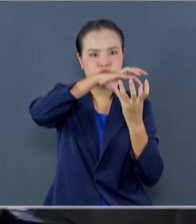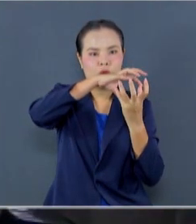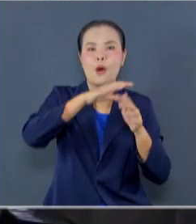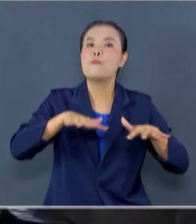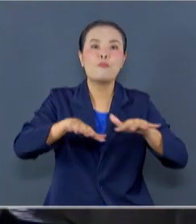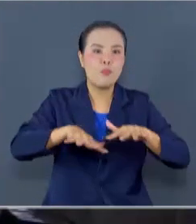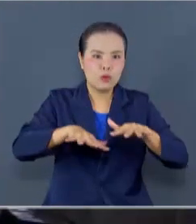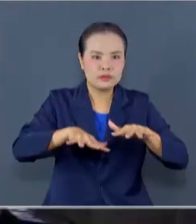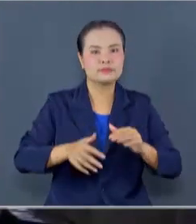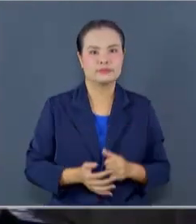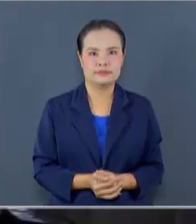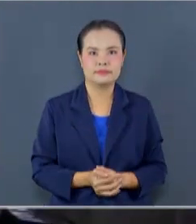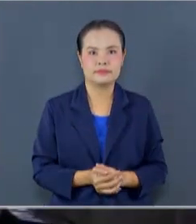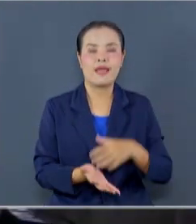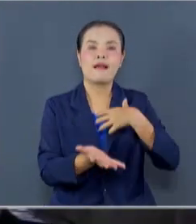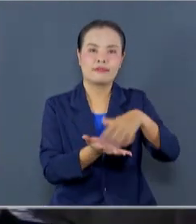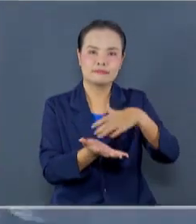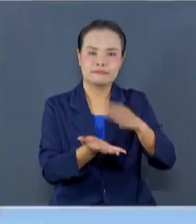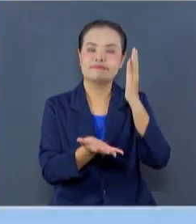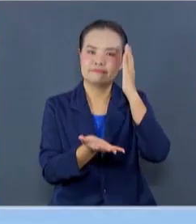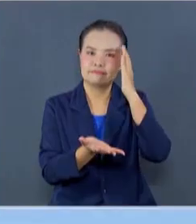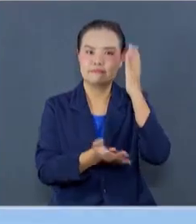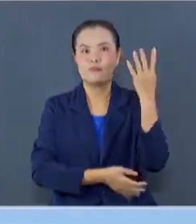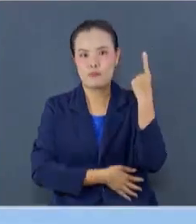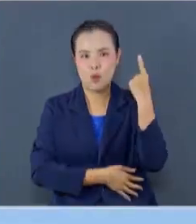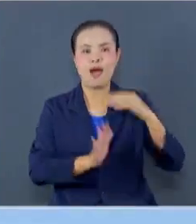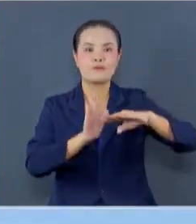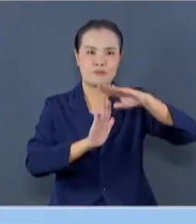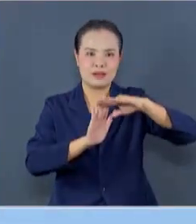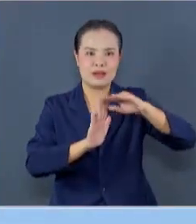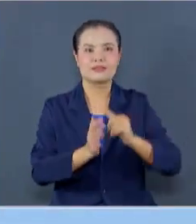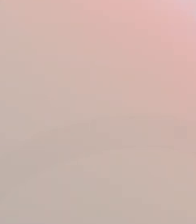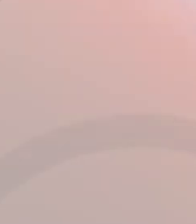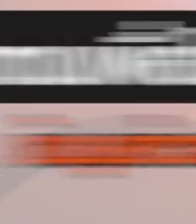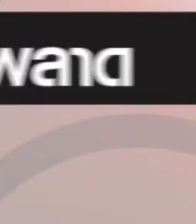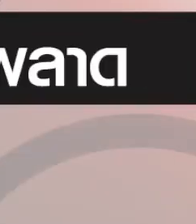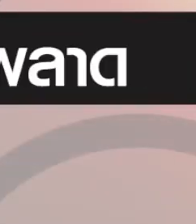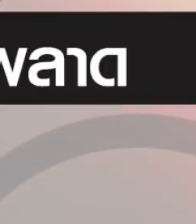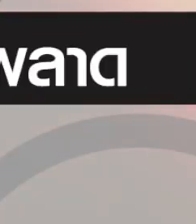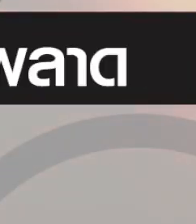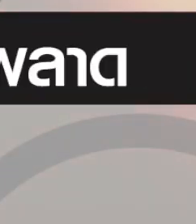ตินะครับผมก็นำเหตุการณ์มาเล่าให้คุณผู้ชมฟังที่เกิดขึ้นเมื่อวานนี้ที่ภาคเหนือนะที่แม่ฮ่องสอนครับ